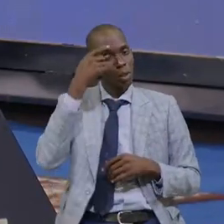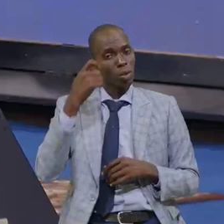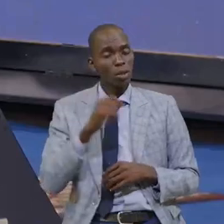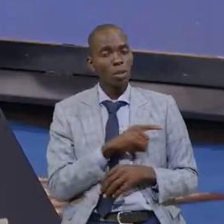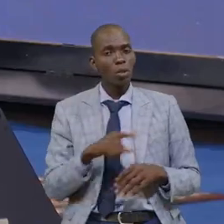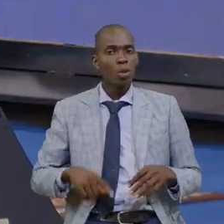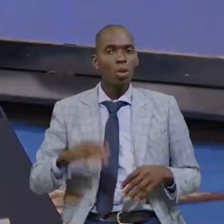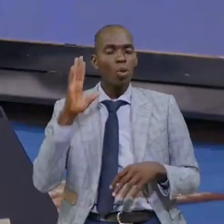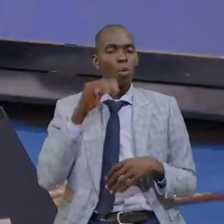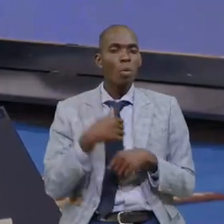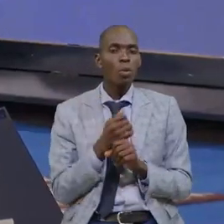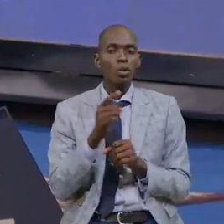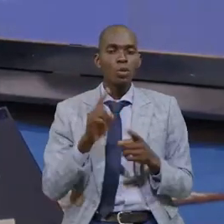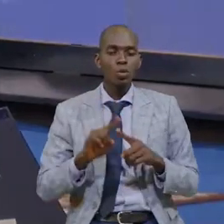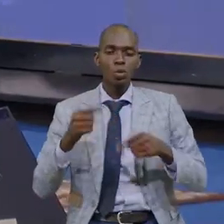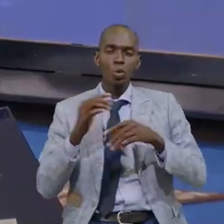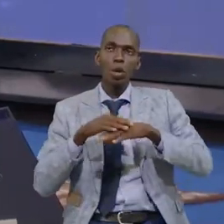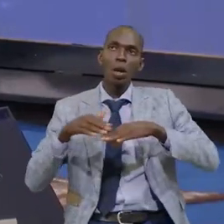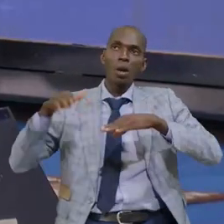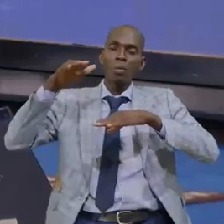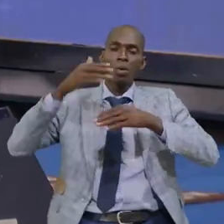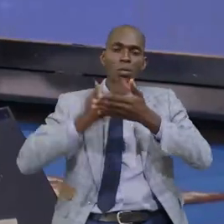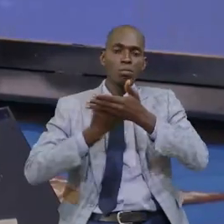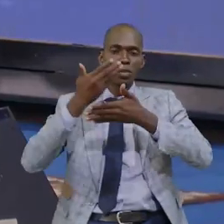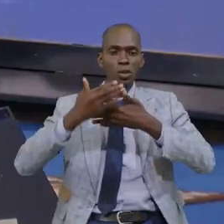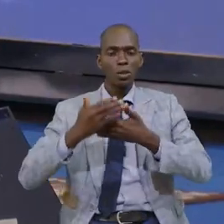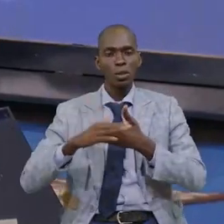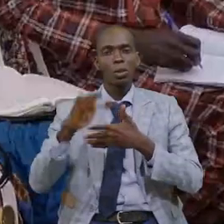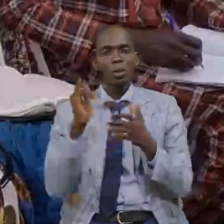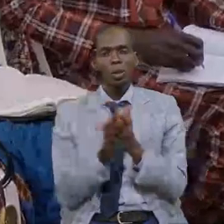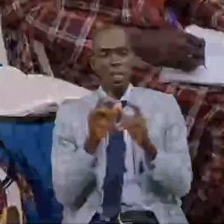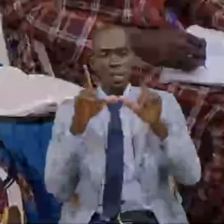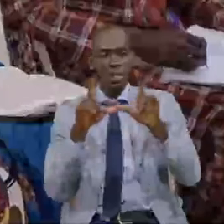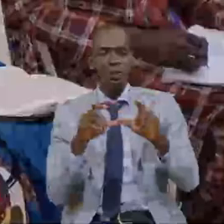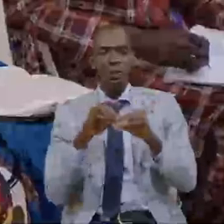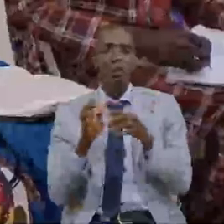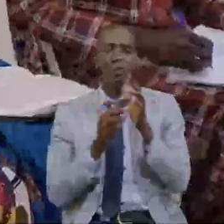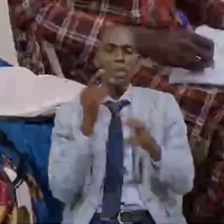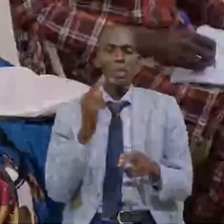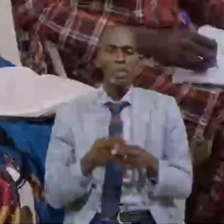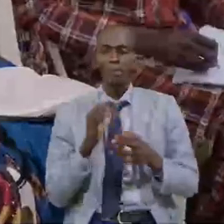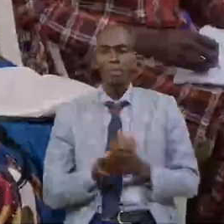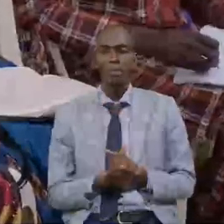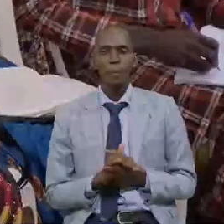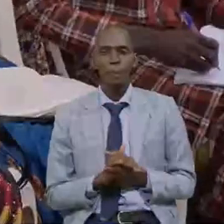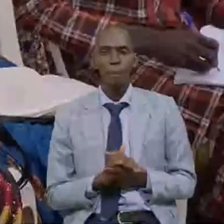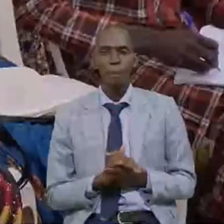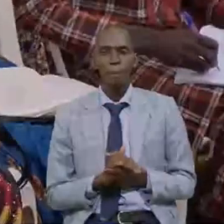Seigneur veut t'amener à aller un peu plus haut, au-dessus de ce niveau au nom de Jésus.